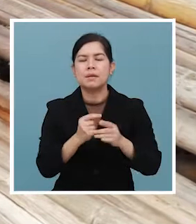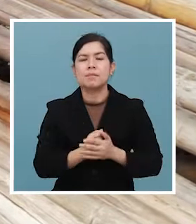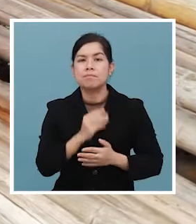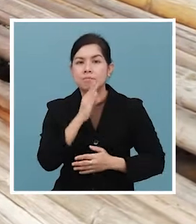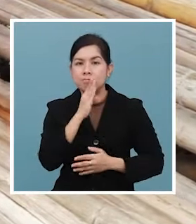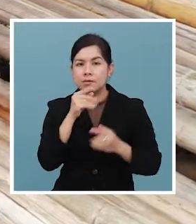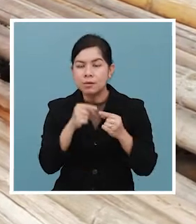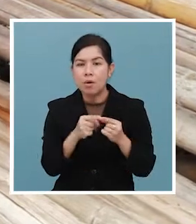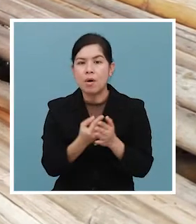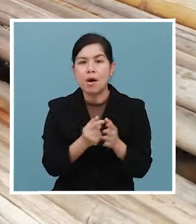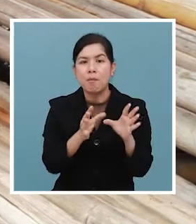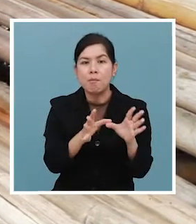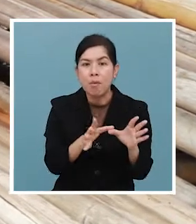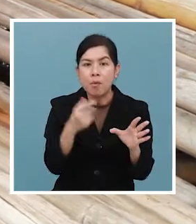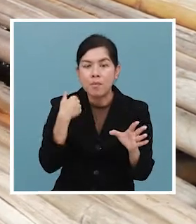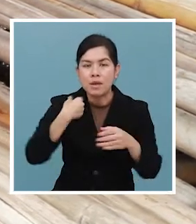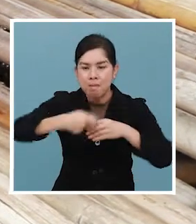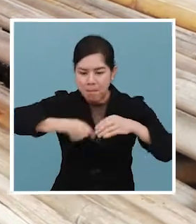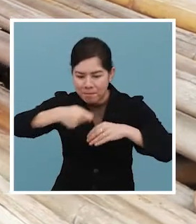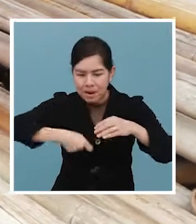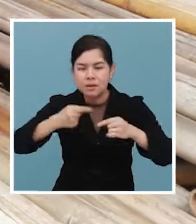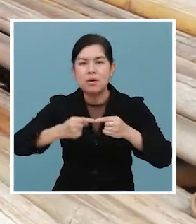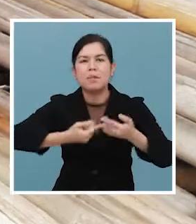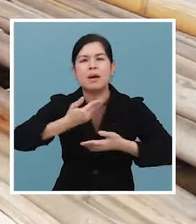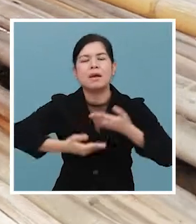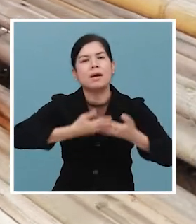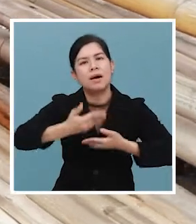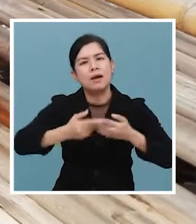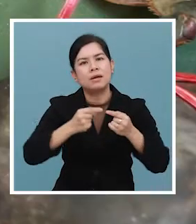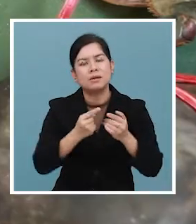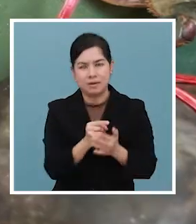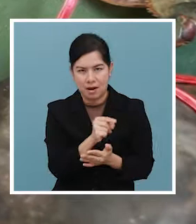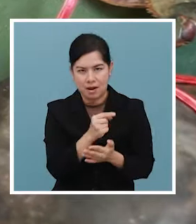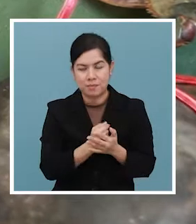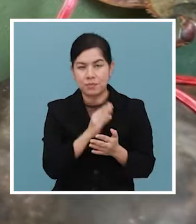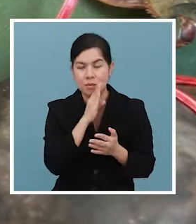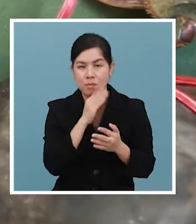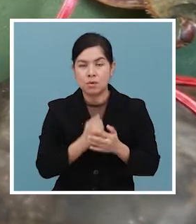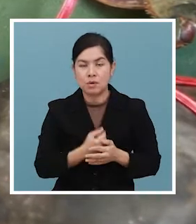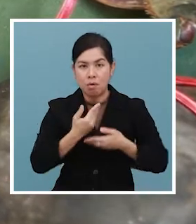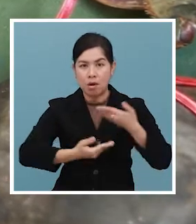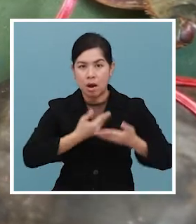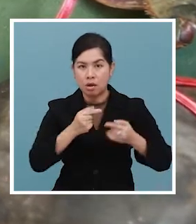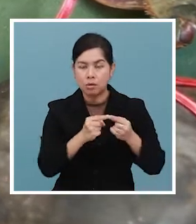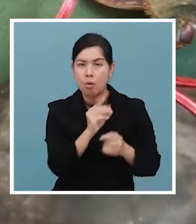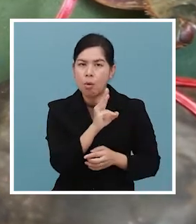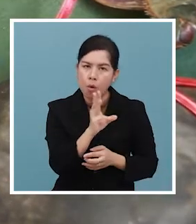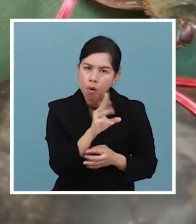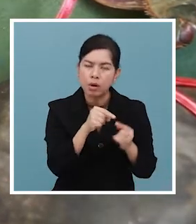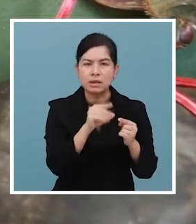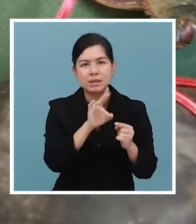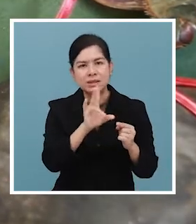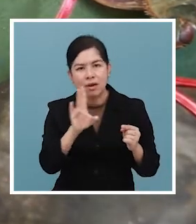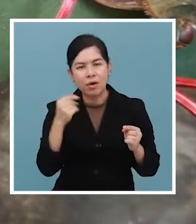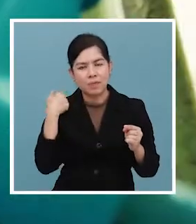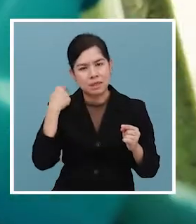มันจะเป็นวิถีชีวิตง่ายๆถ้าเกิดเขาได้มาปุ๊บเข้ามาแค่นี้ก็จะพาไปตลาดได้แล้วก็จะได้กิโลละ 600700บาทนะคะแต่ว่าเพื่อ